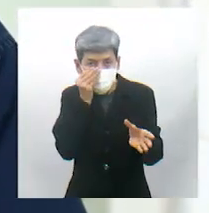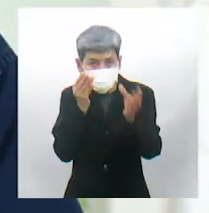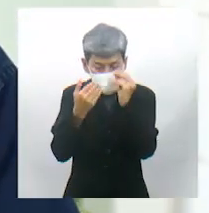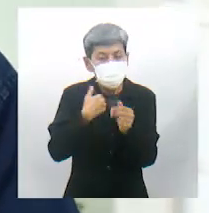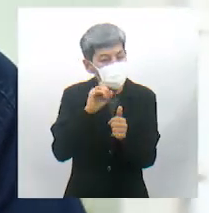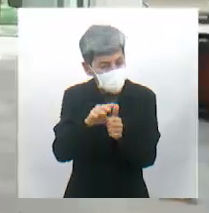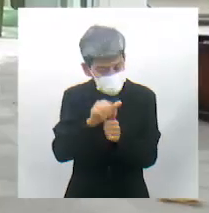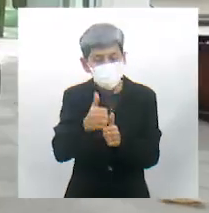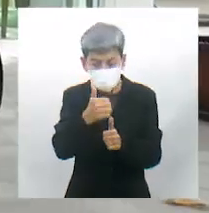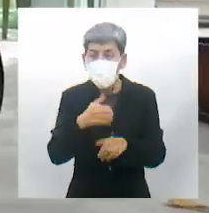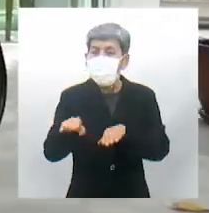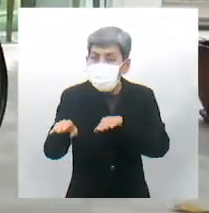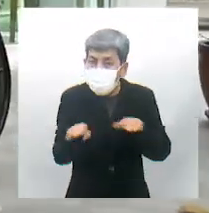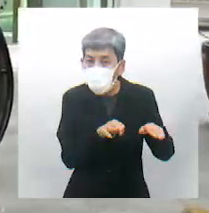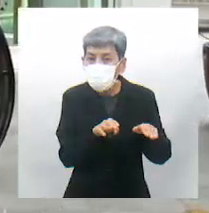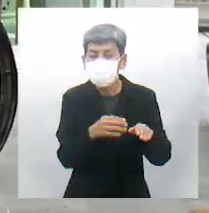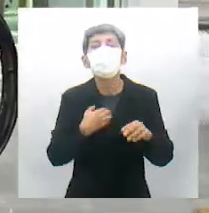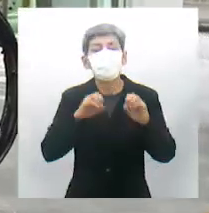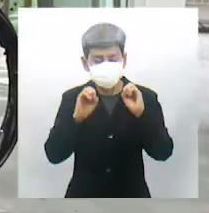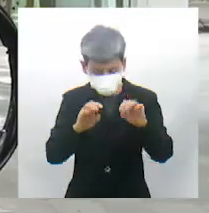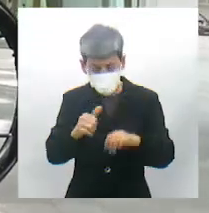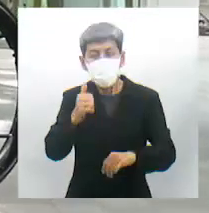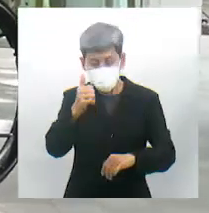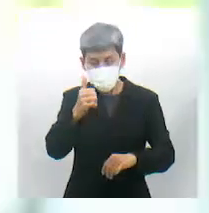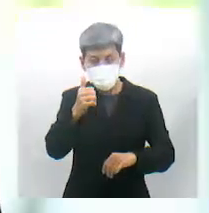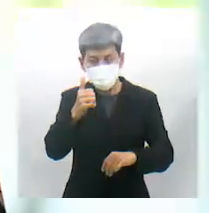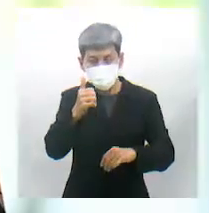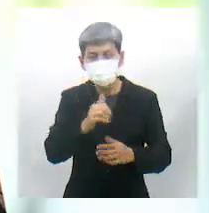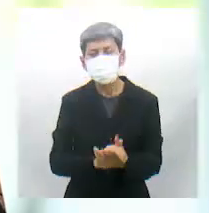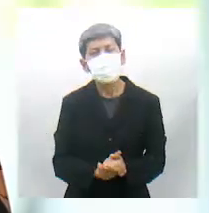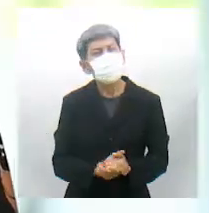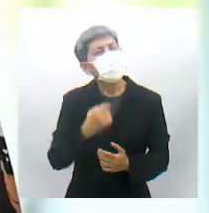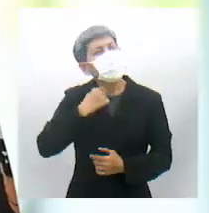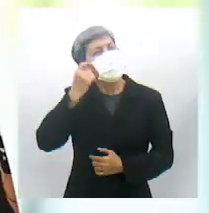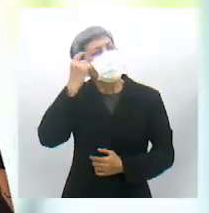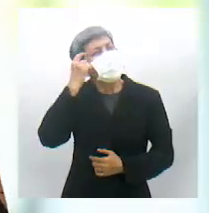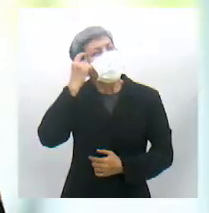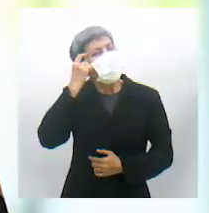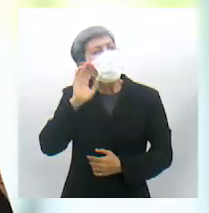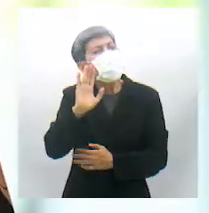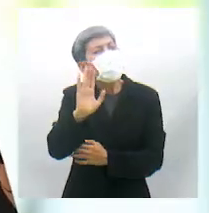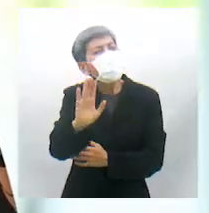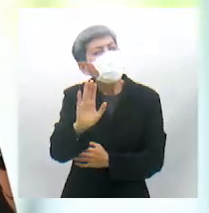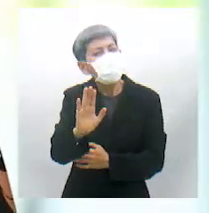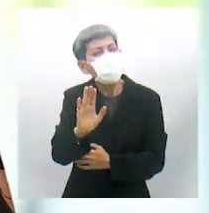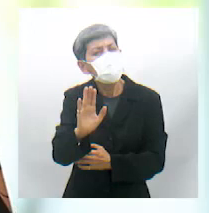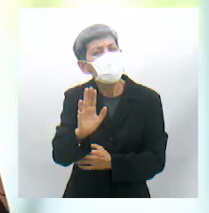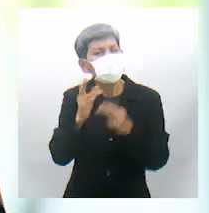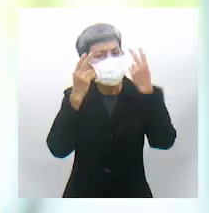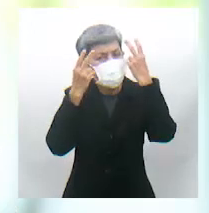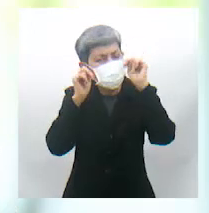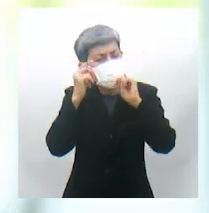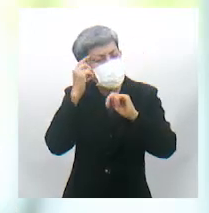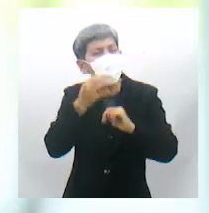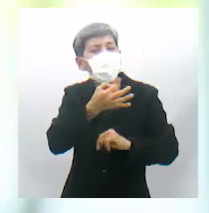ที่จะแนะนำพร้อมที่จะ พร้อมที่จะสอน สอนครับ ในมุมมองของท่านนายกเนี่